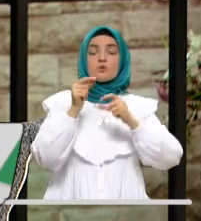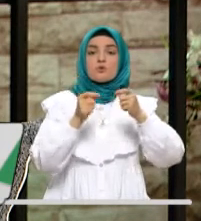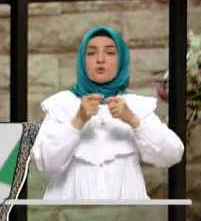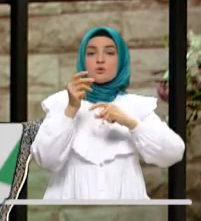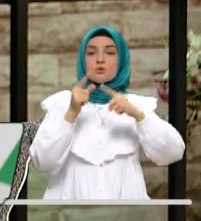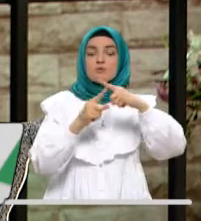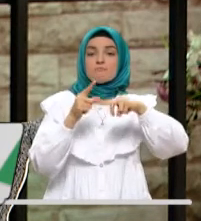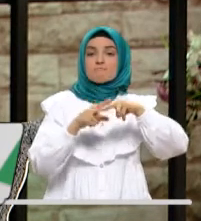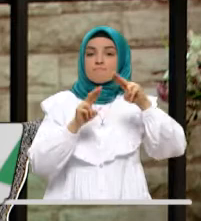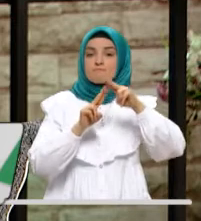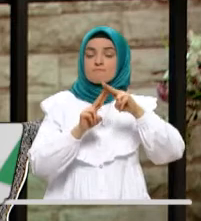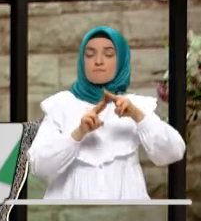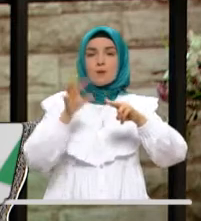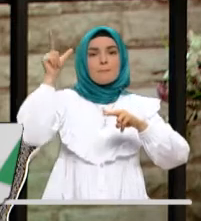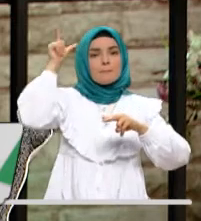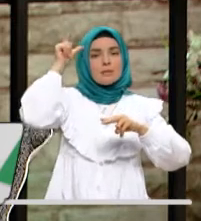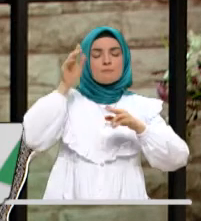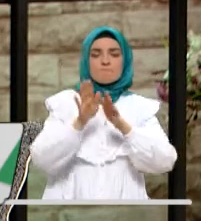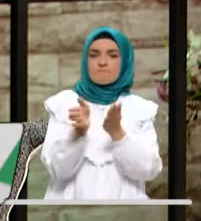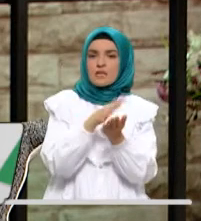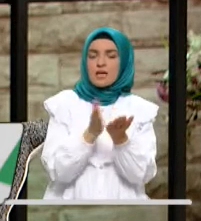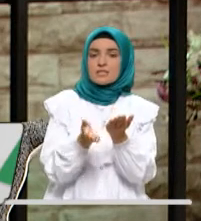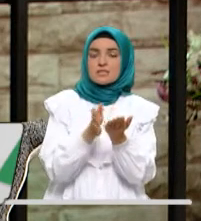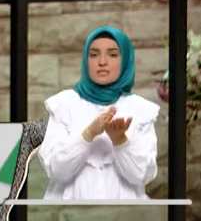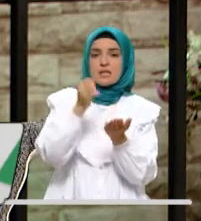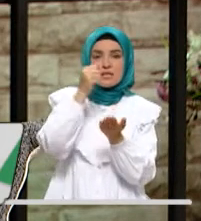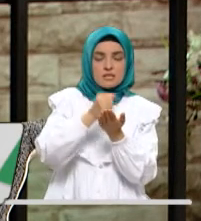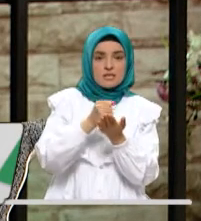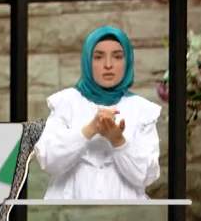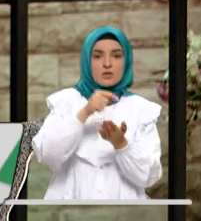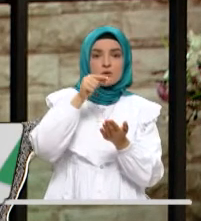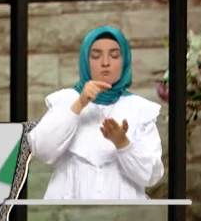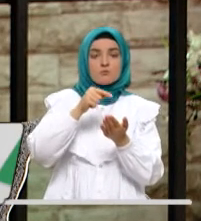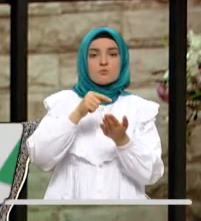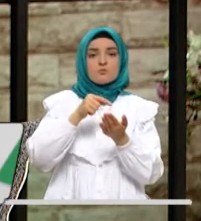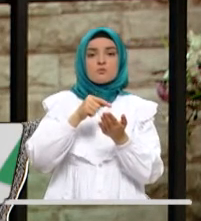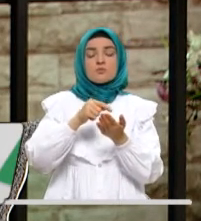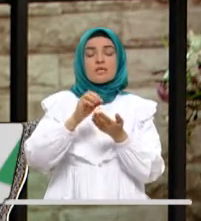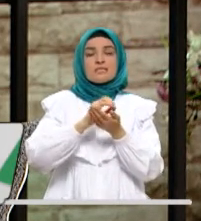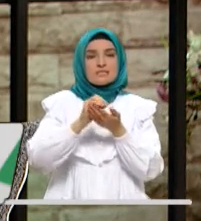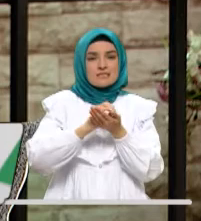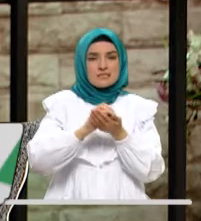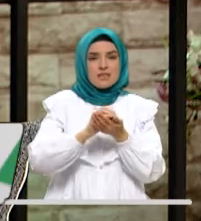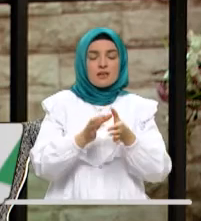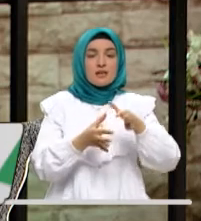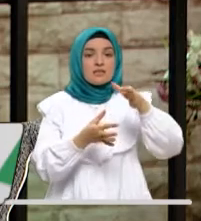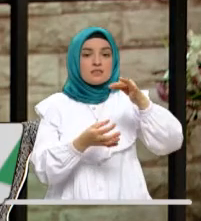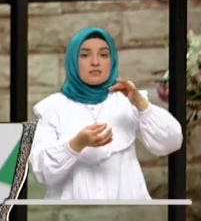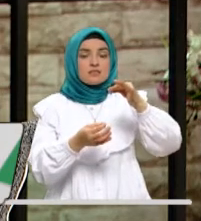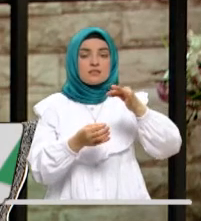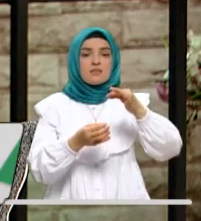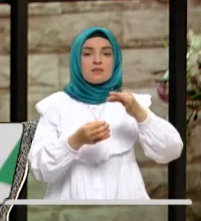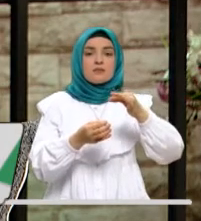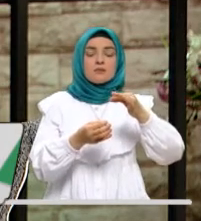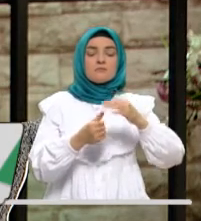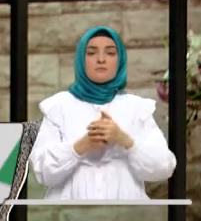Dergisi'nde yayınladı. Deterjan kalıntılarının insanlarda anomali doğumlar, işte nörotoksik,